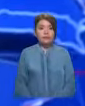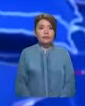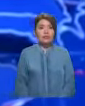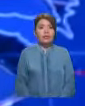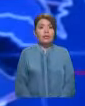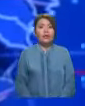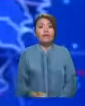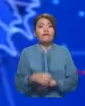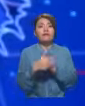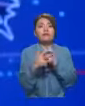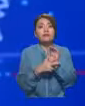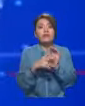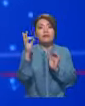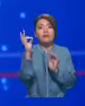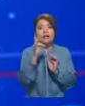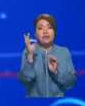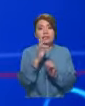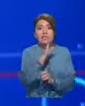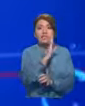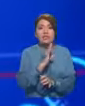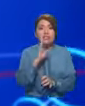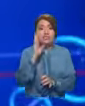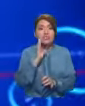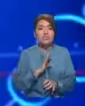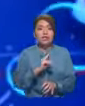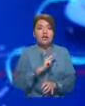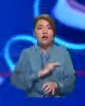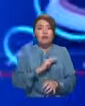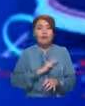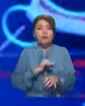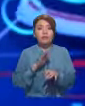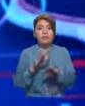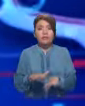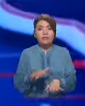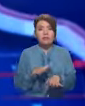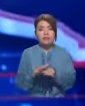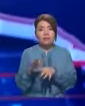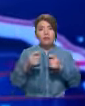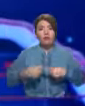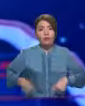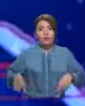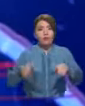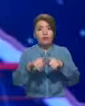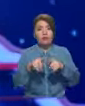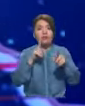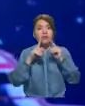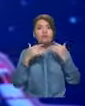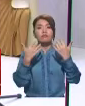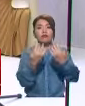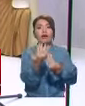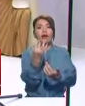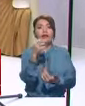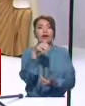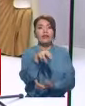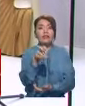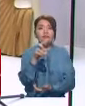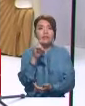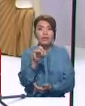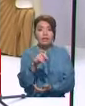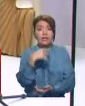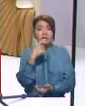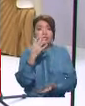Лишь 18% женщин работают в местных исполнительных органах. Об этом заявила депутат Мажилиса Каракат Абден. По ее словам, если в